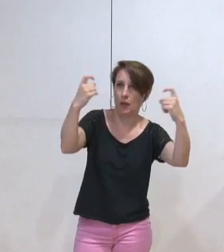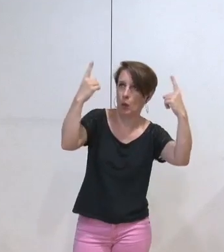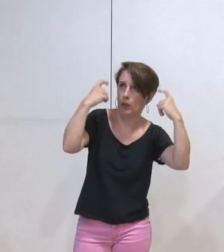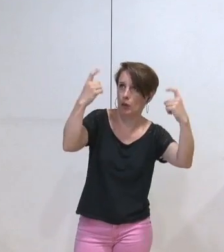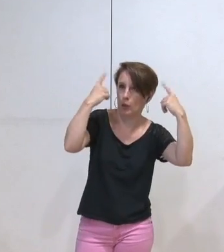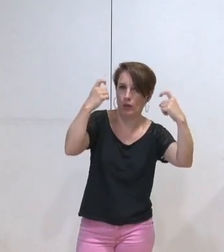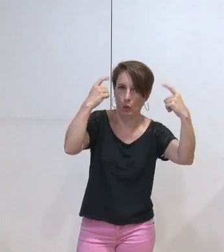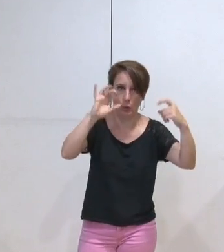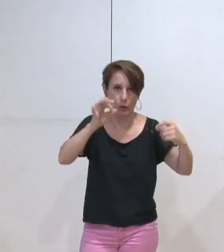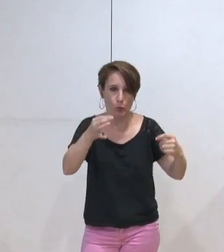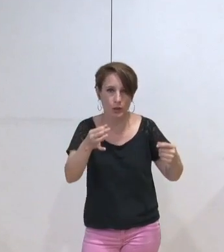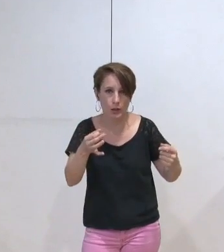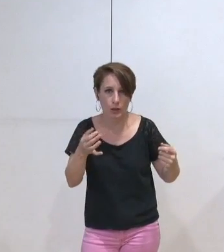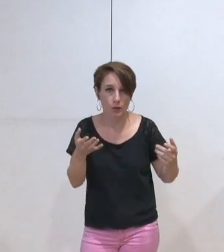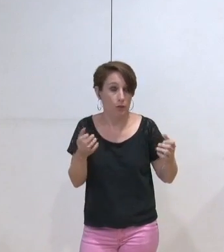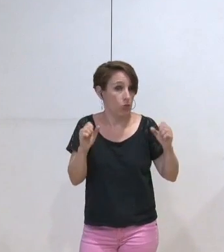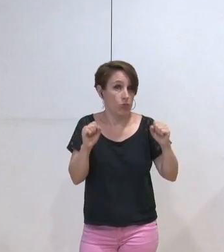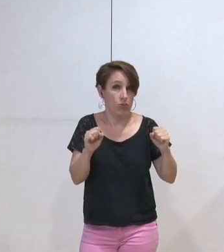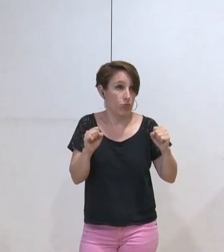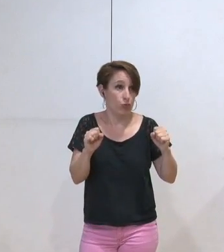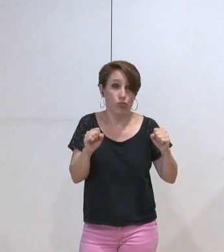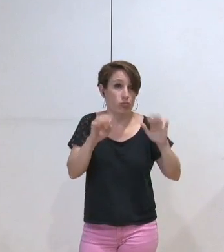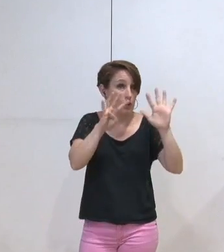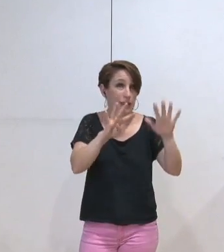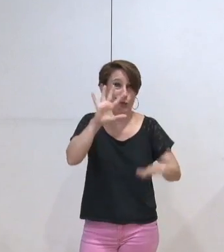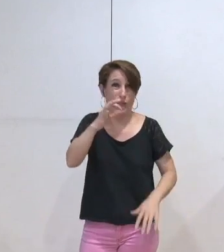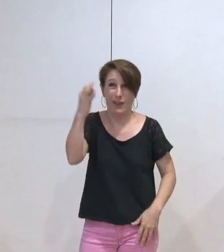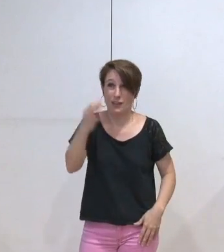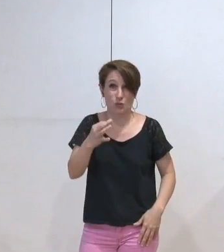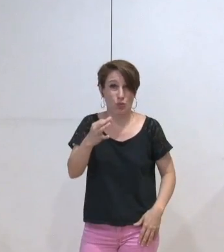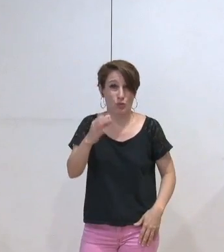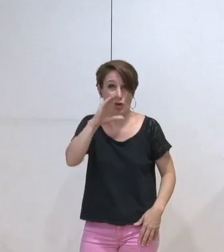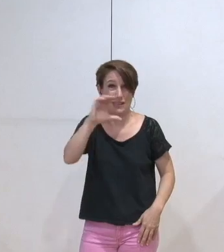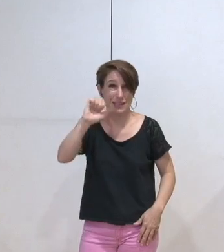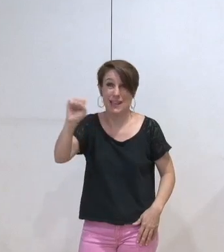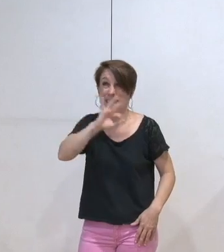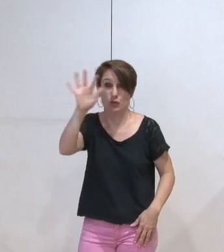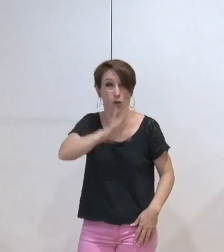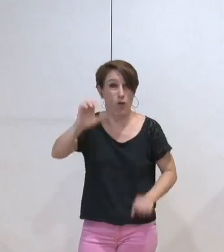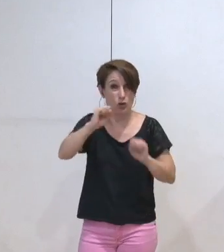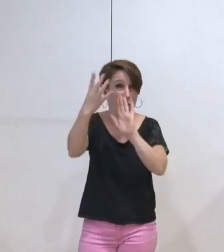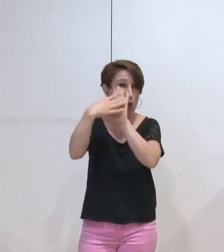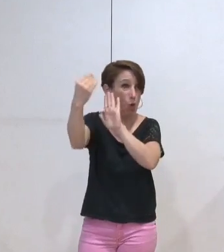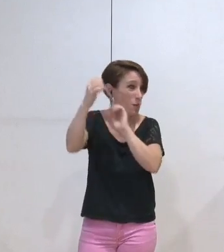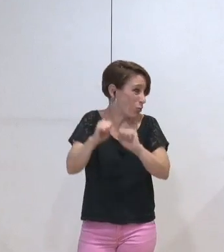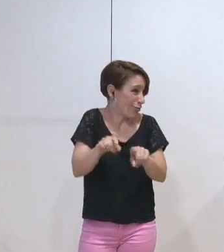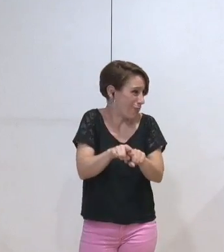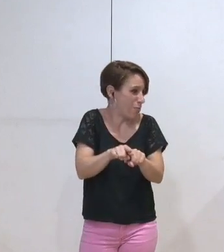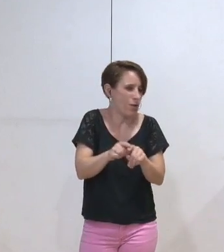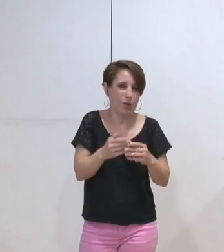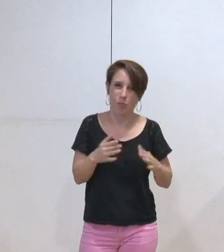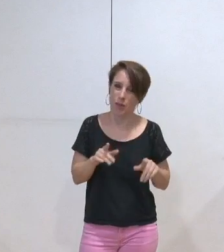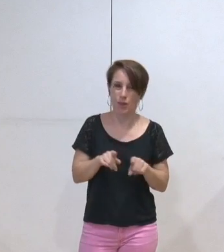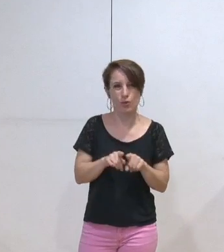principe lesqueles pourrai être reprises par 95 % des CCAS de ce pays et puis c'est encore plus gênant beaucoup de formules qui